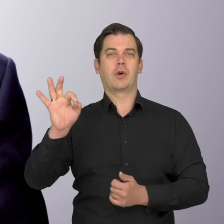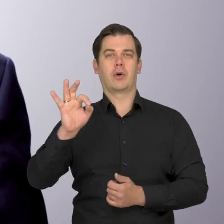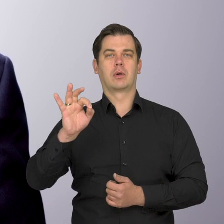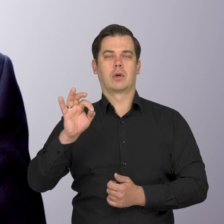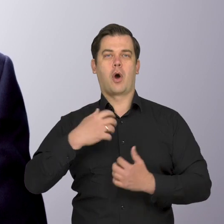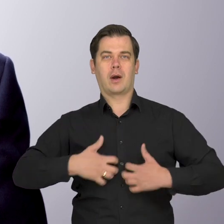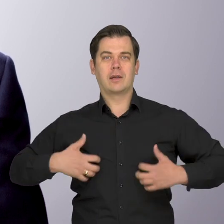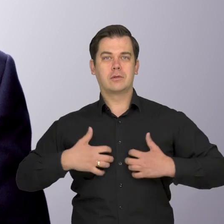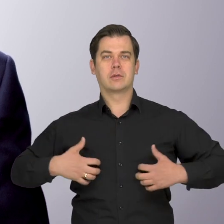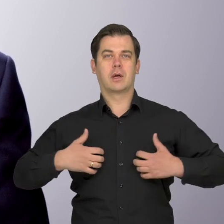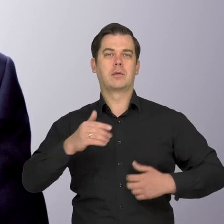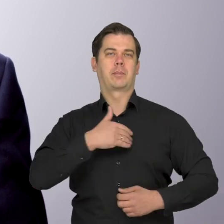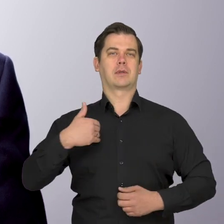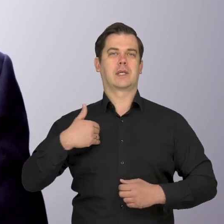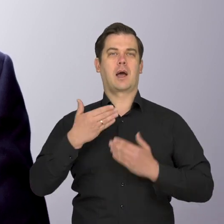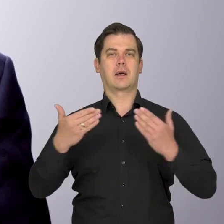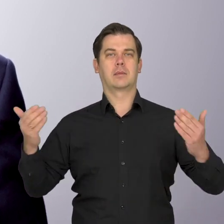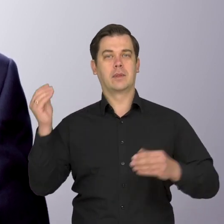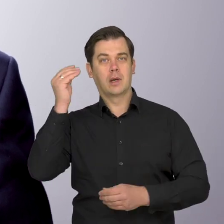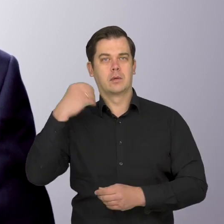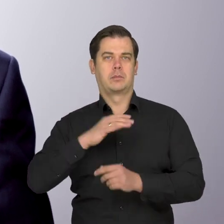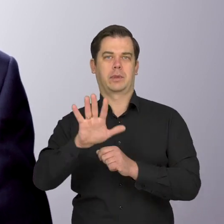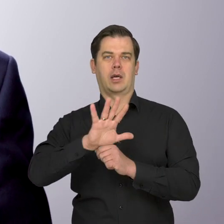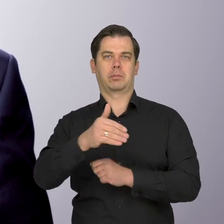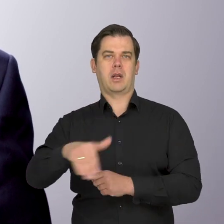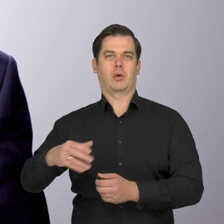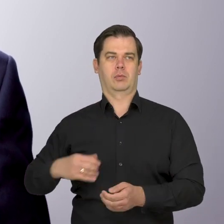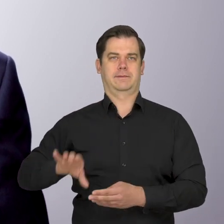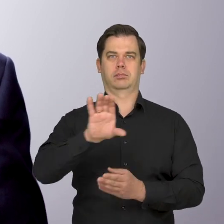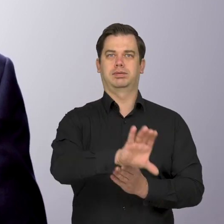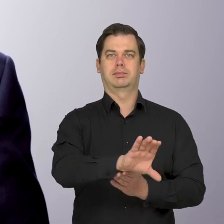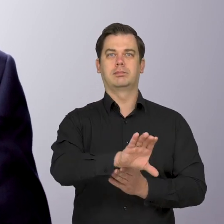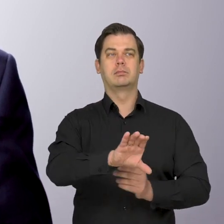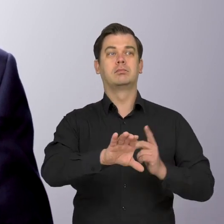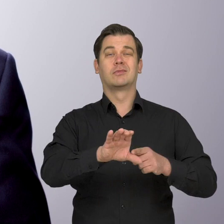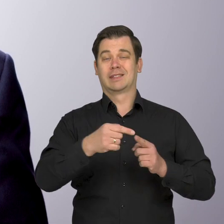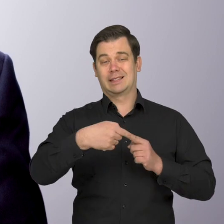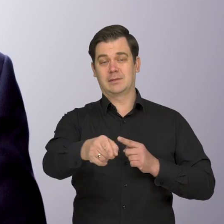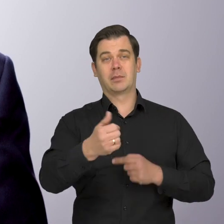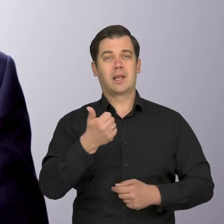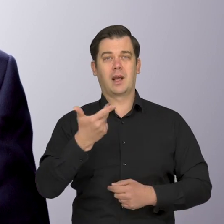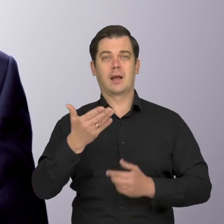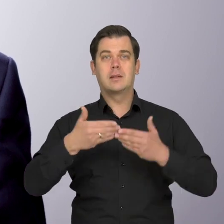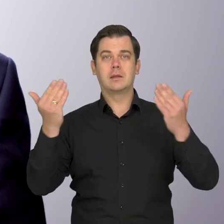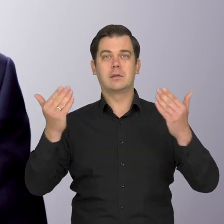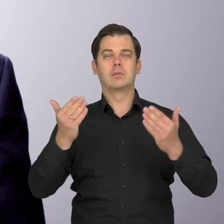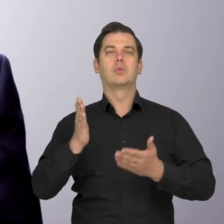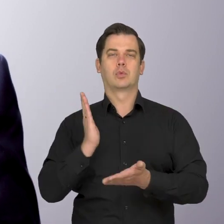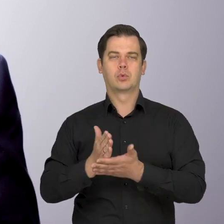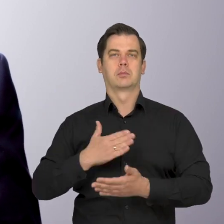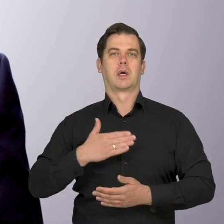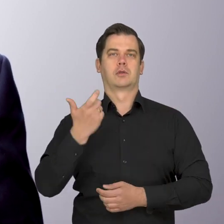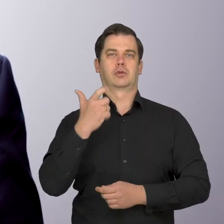Polskiej Akademii Nauk przekazałem 15 milionów złotych. Dzięki temu w najbliższych dniach uzyskamy